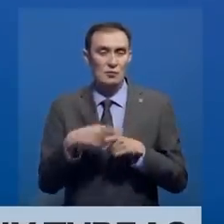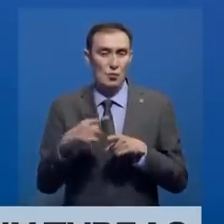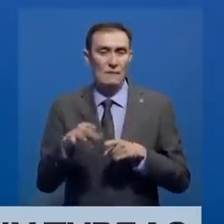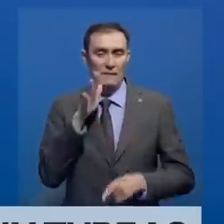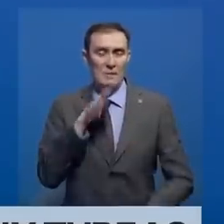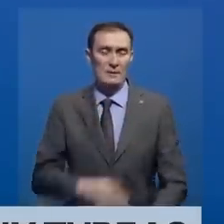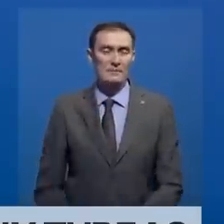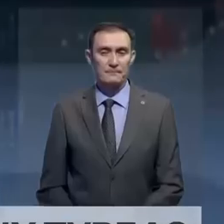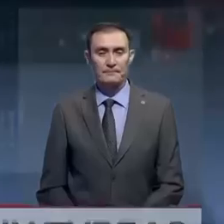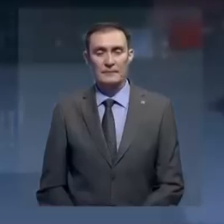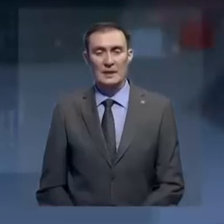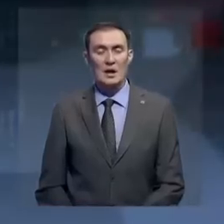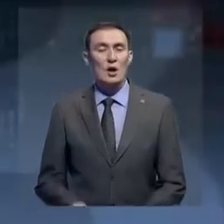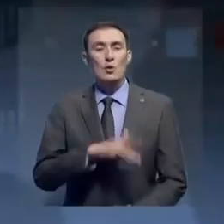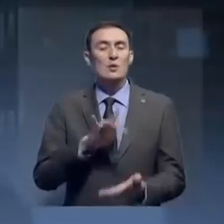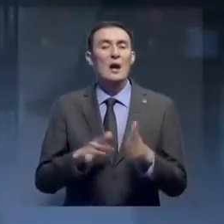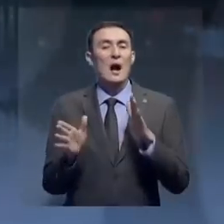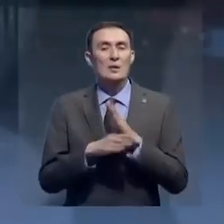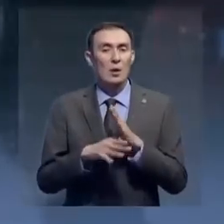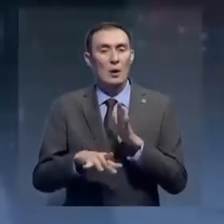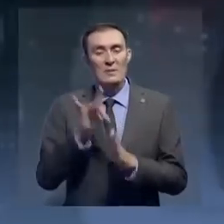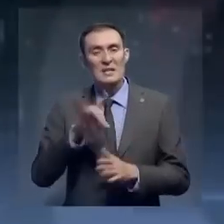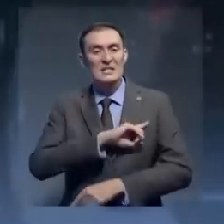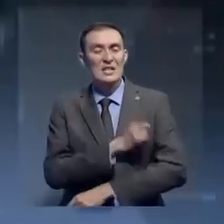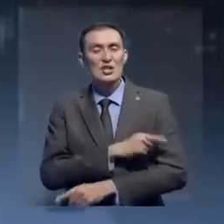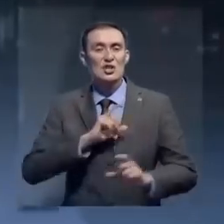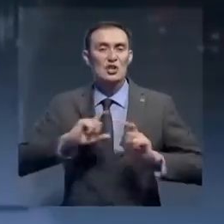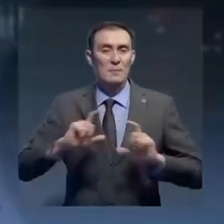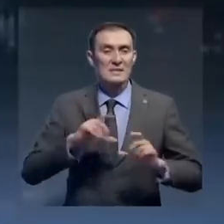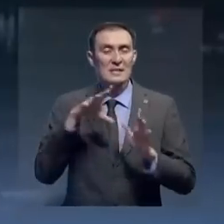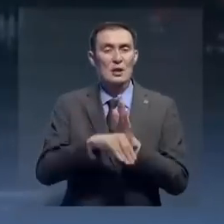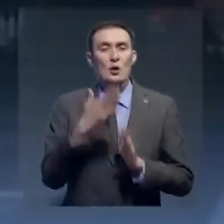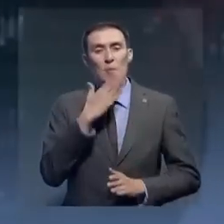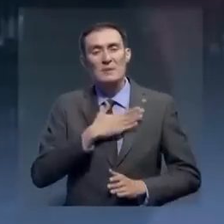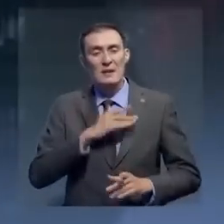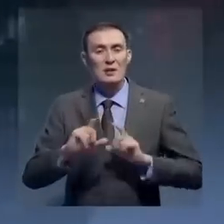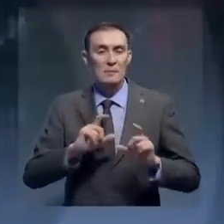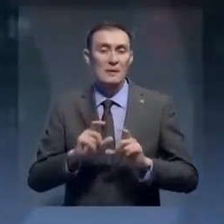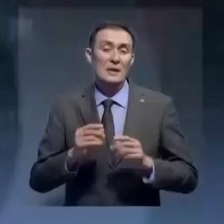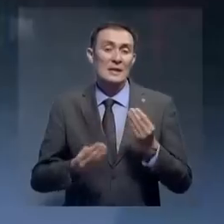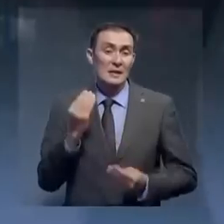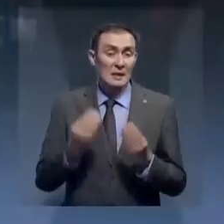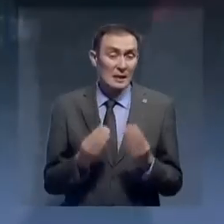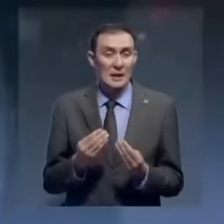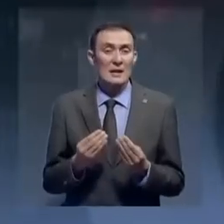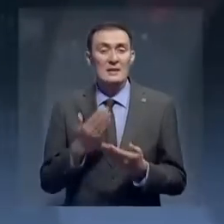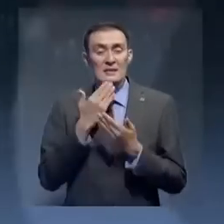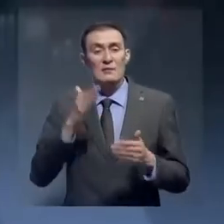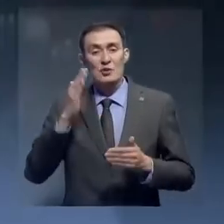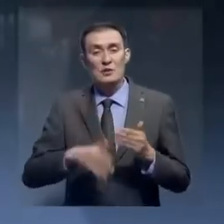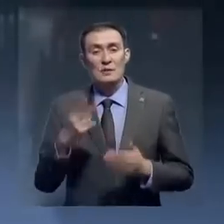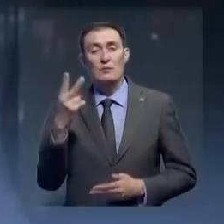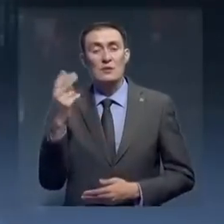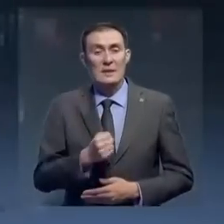время определили сильнейших шахматистов среди среди любителей этой интеллектуальной игры там